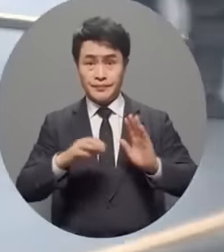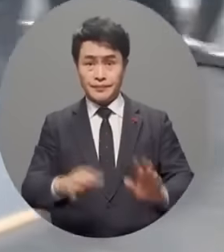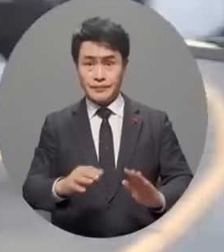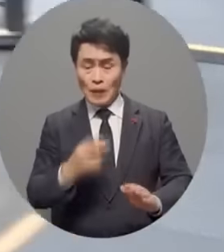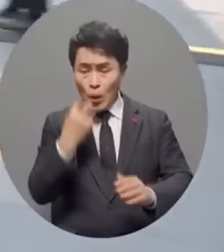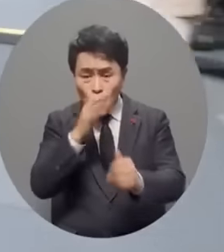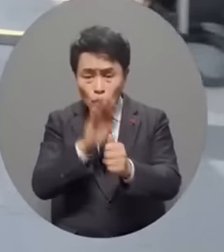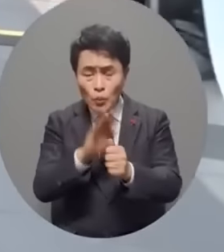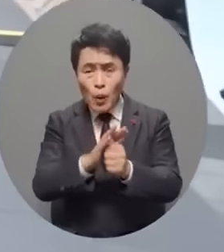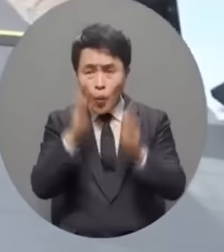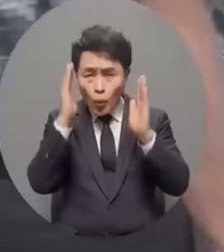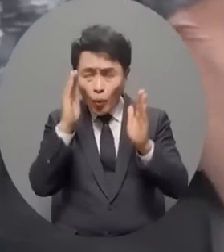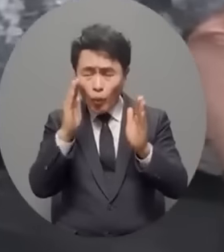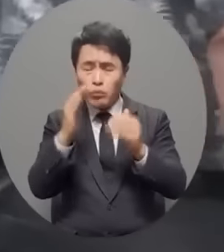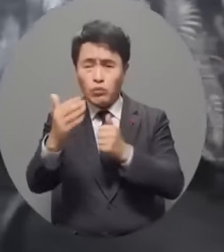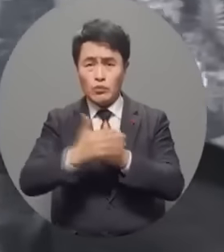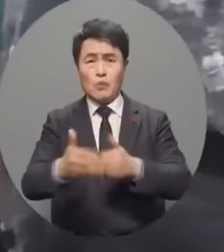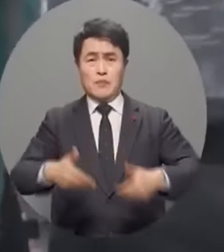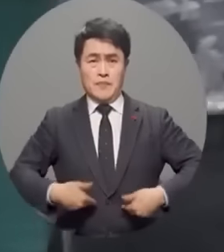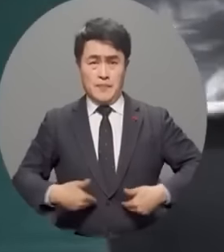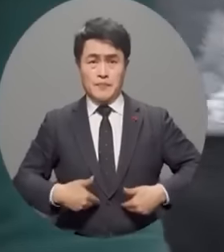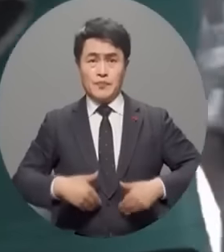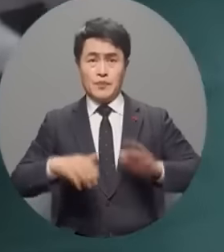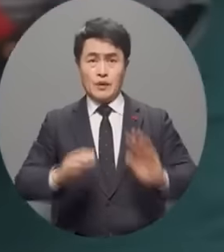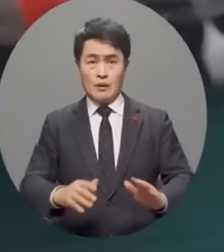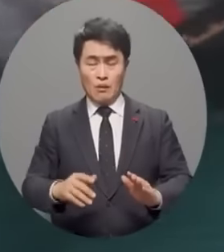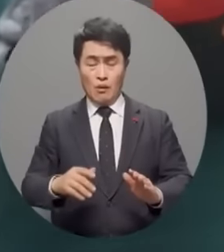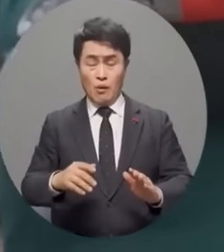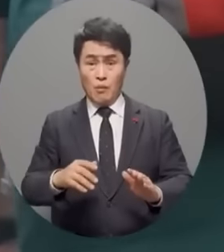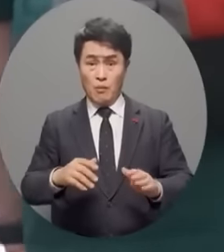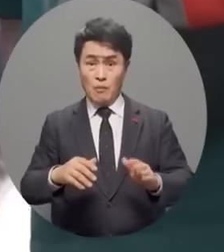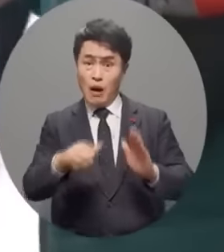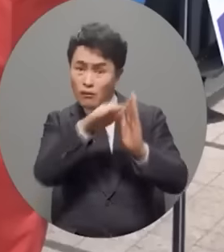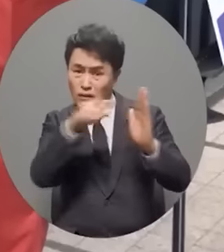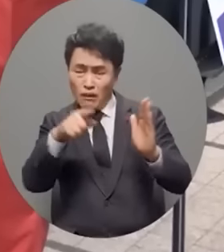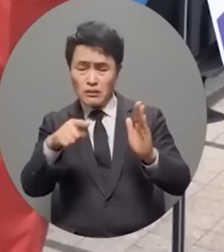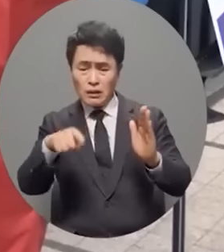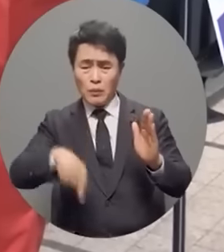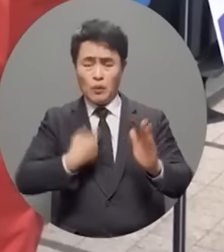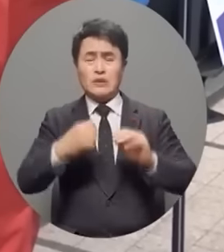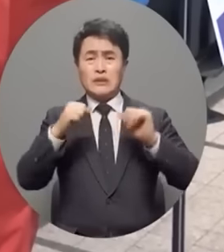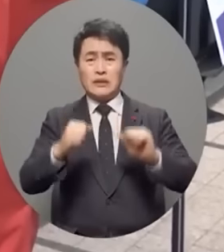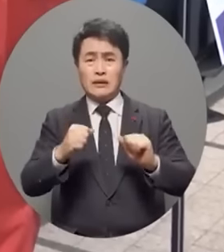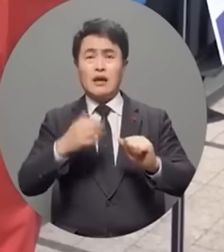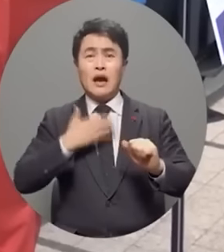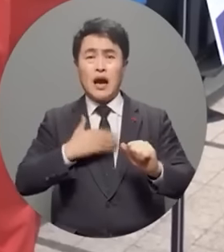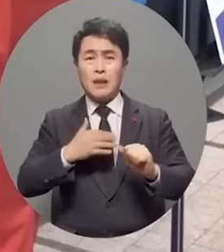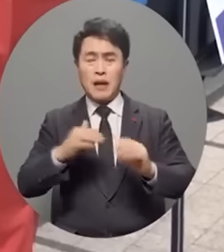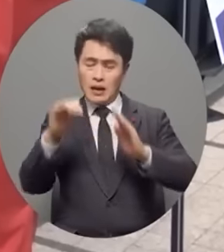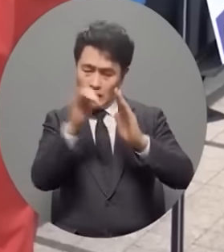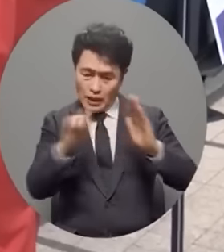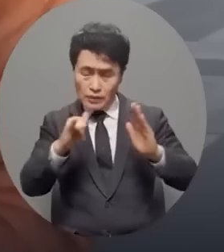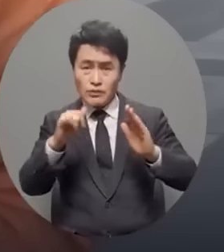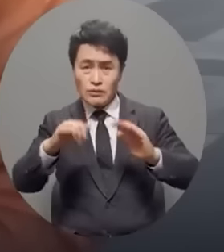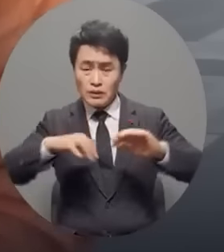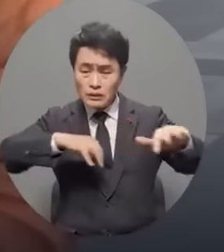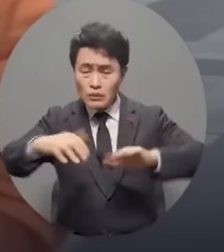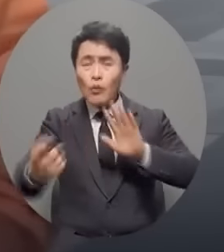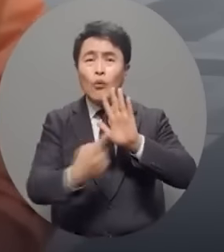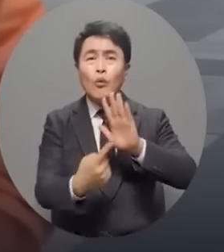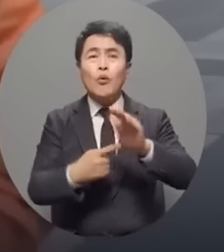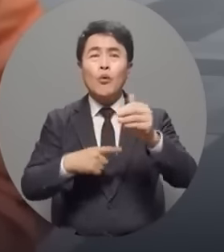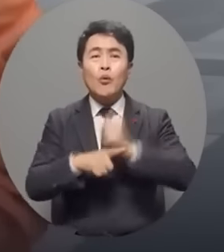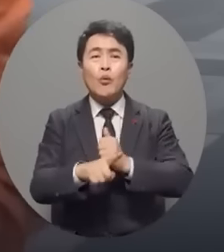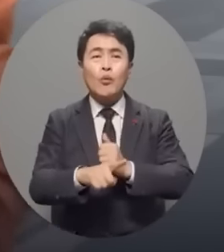돌봄과 학습 지원도 절실하지만 우선 존재만이라도 알아달라는 바람. 가족들이 거리로 나선 이유입니다.